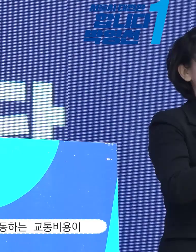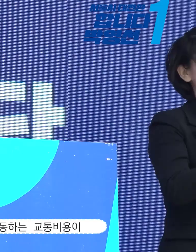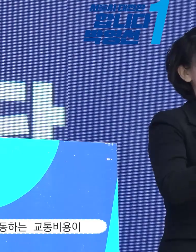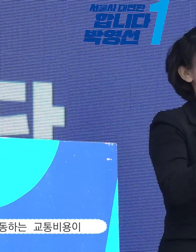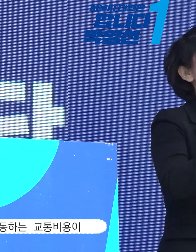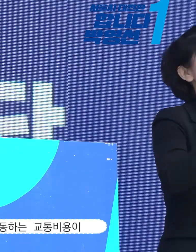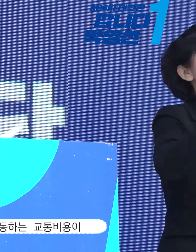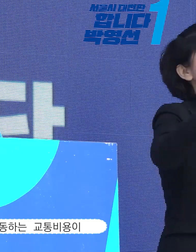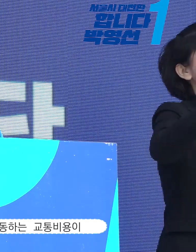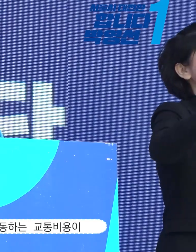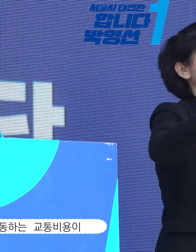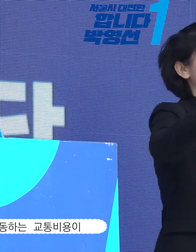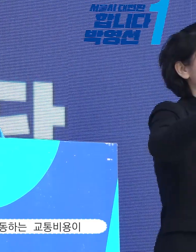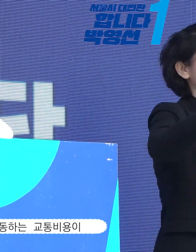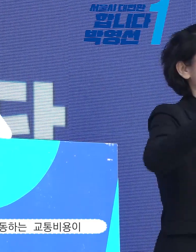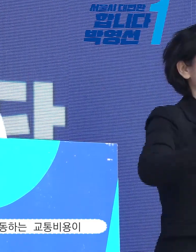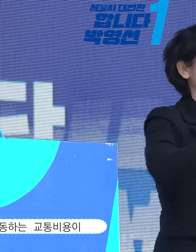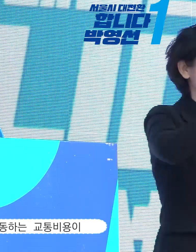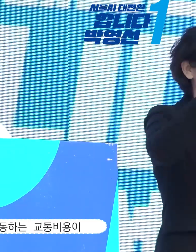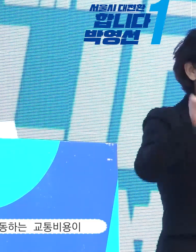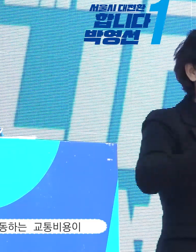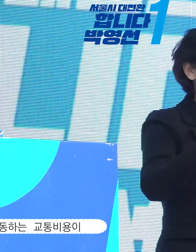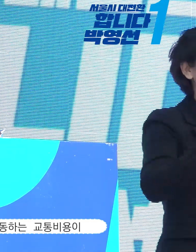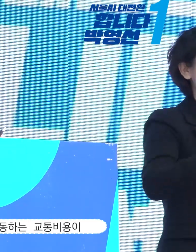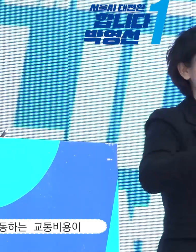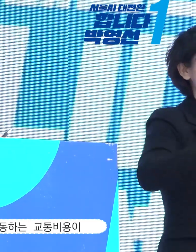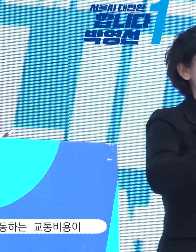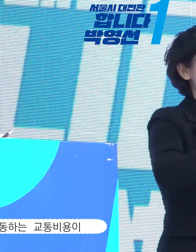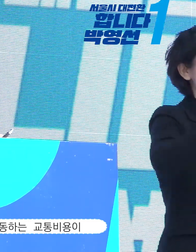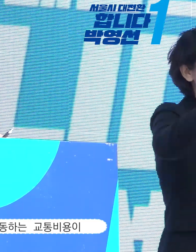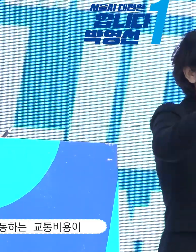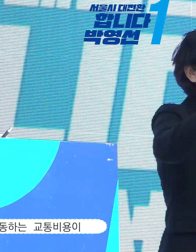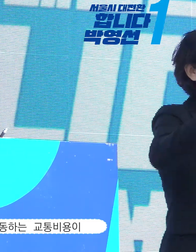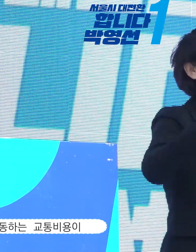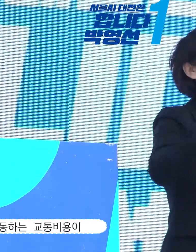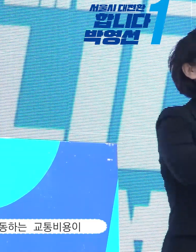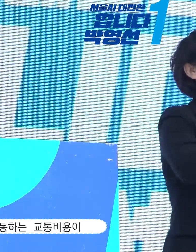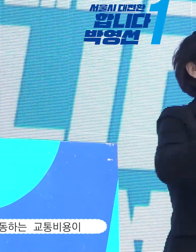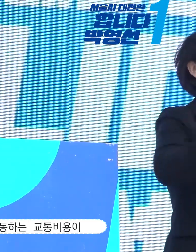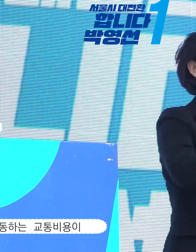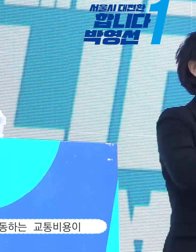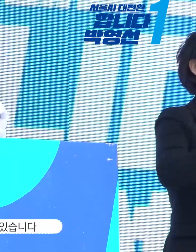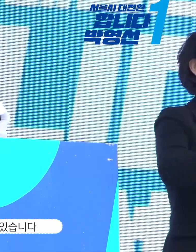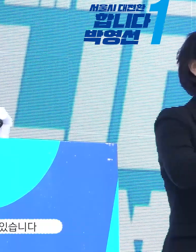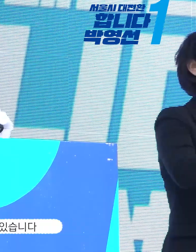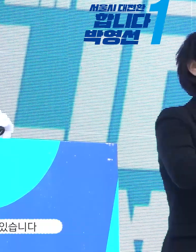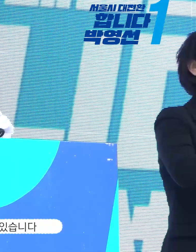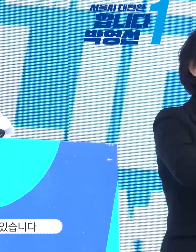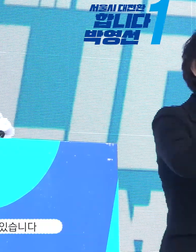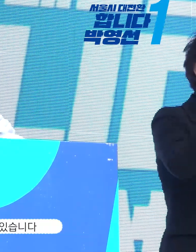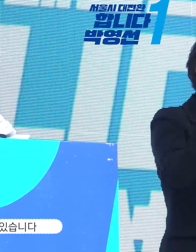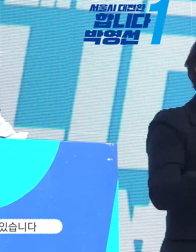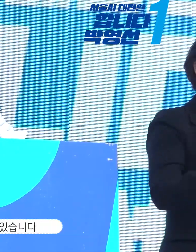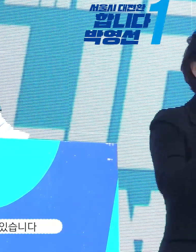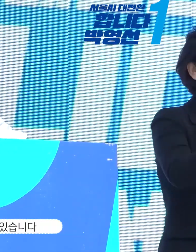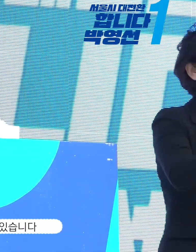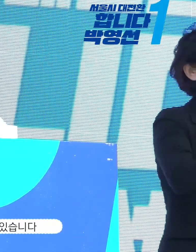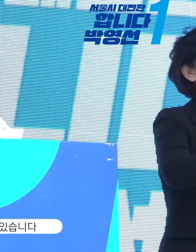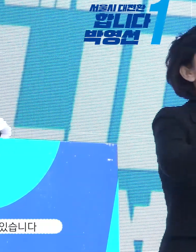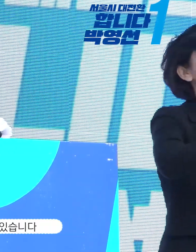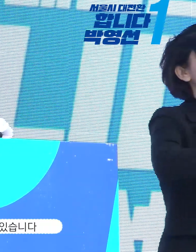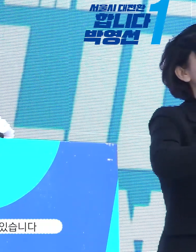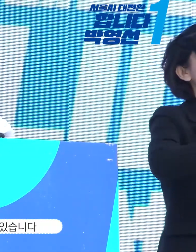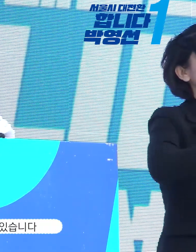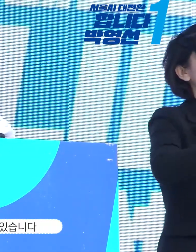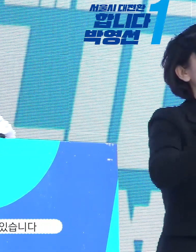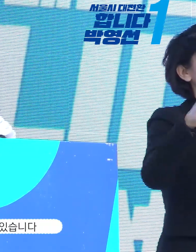시내로, 시내에서 외곽으로 이동하는 교통비용이 청년의 활동을 많이